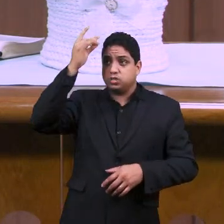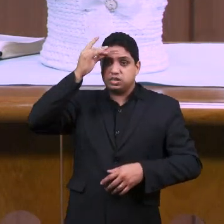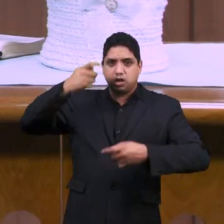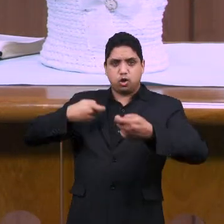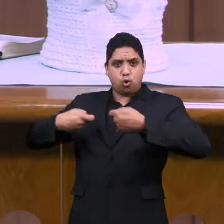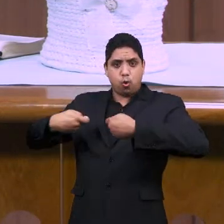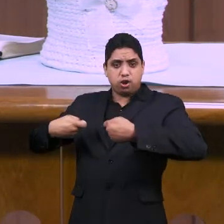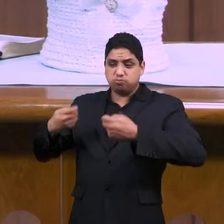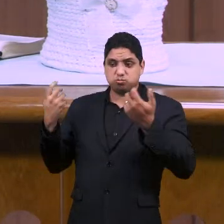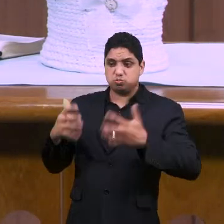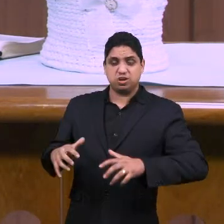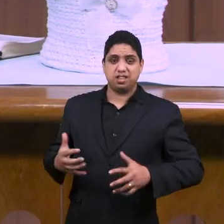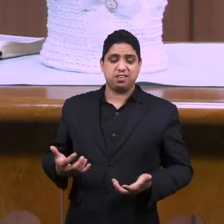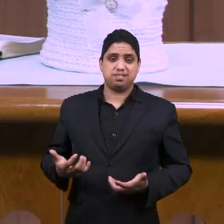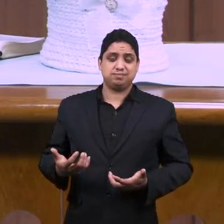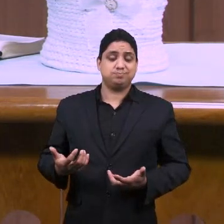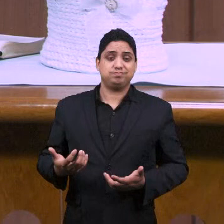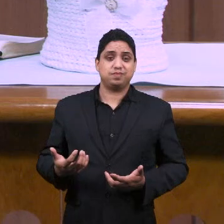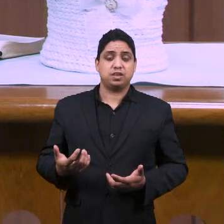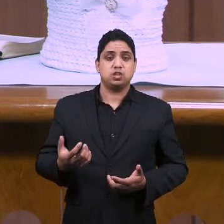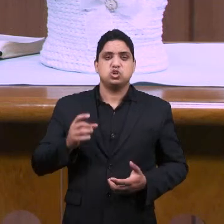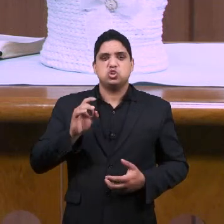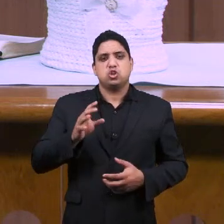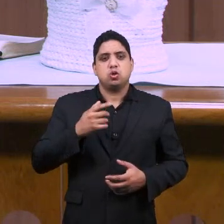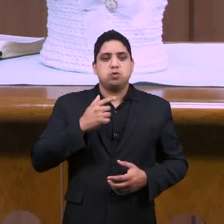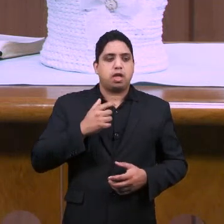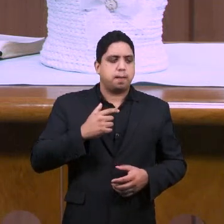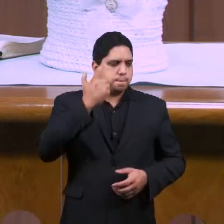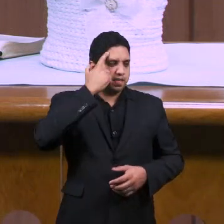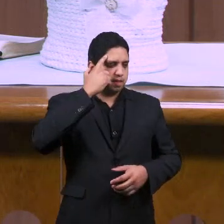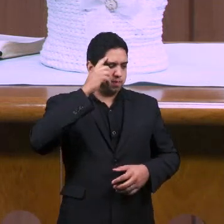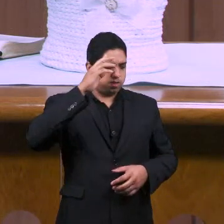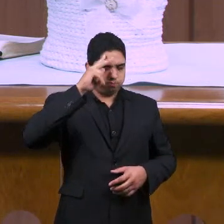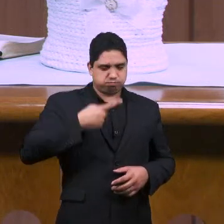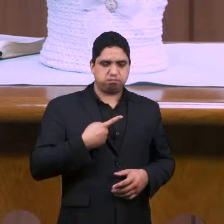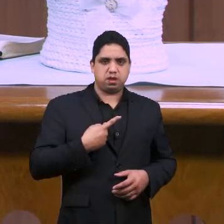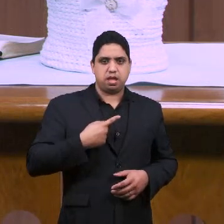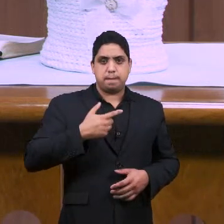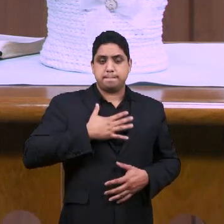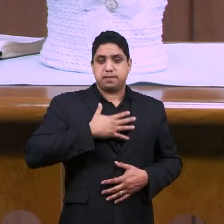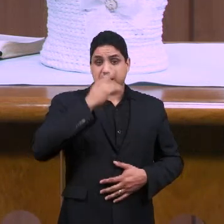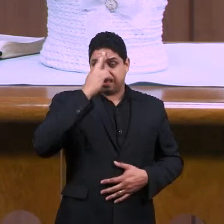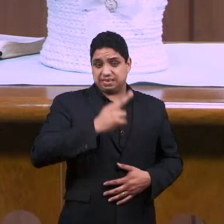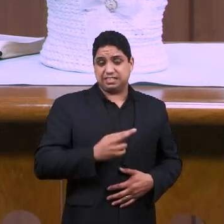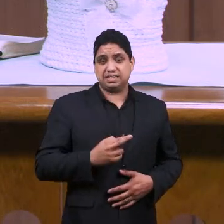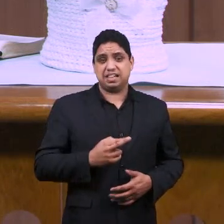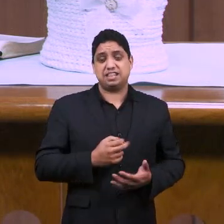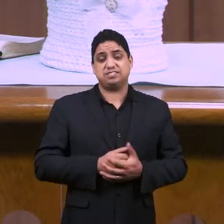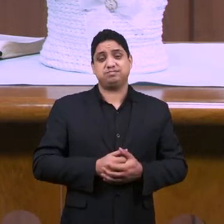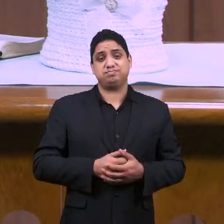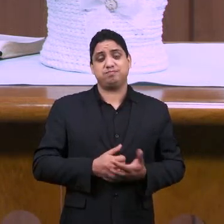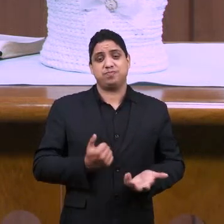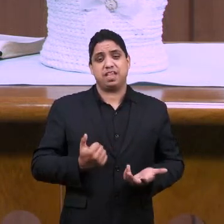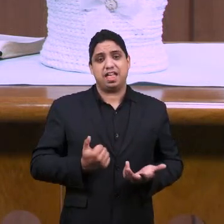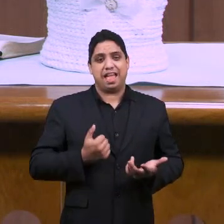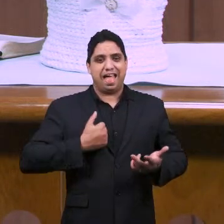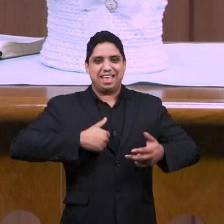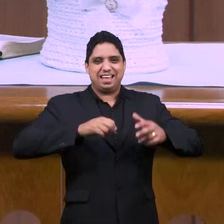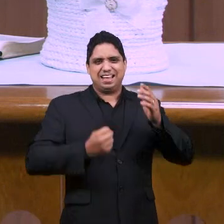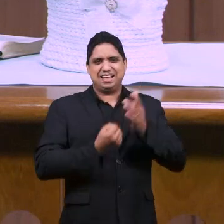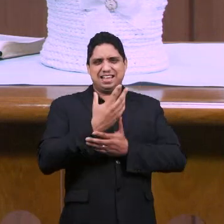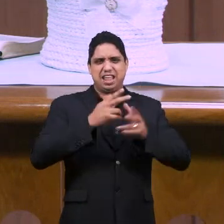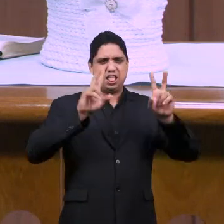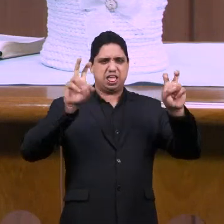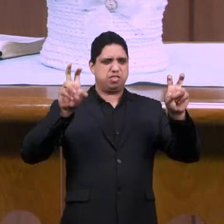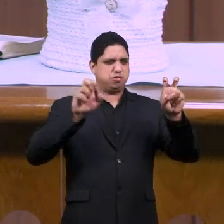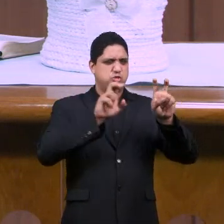veulent pas le gouvernement de l'Esprit. Ils veulent leur raison qui fonctionne avec